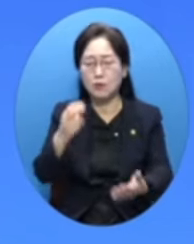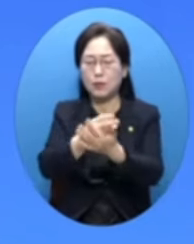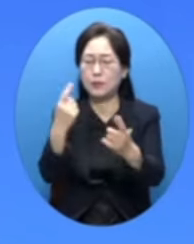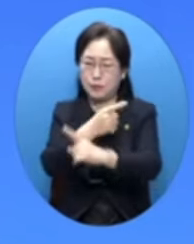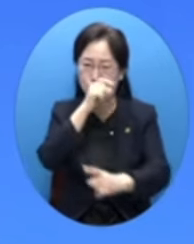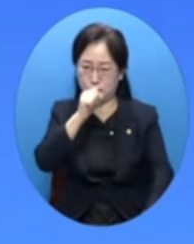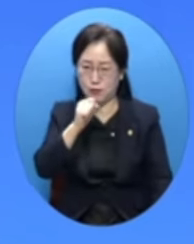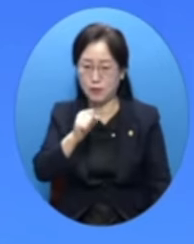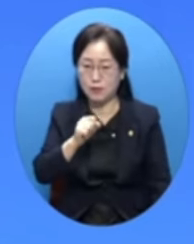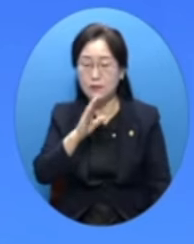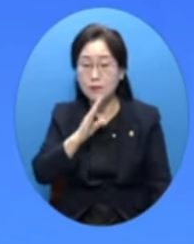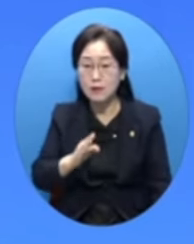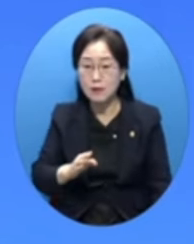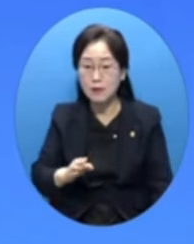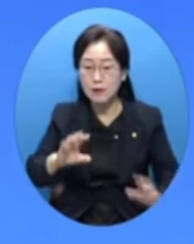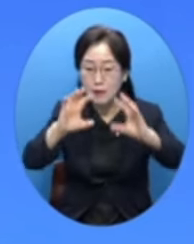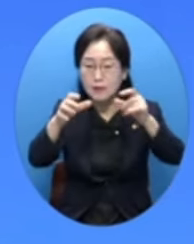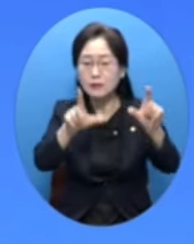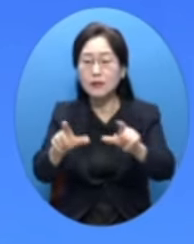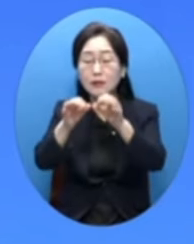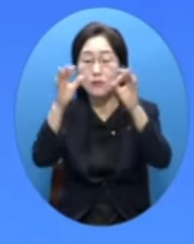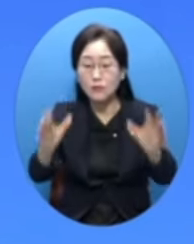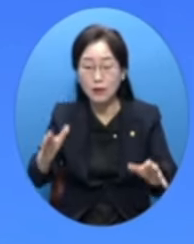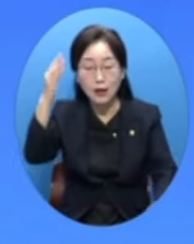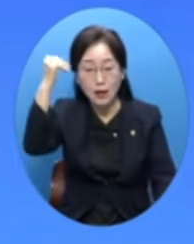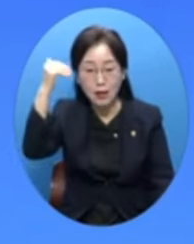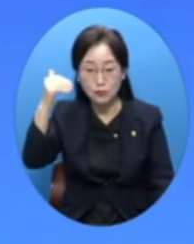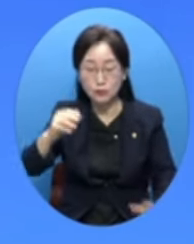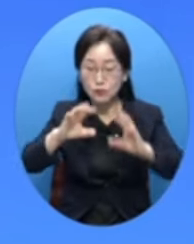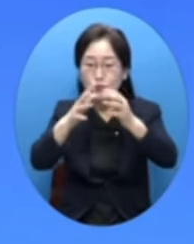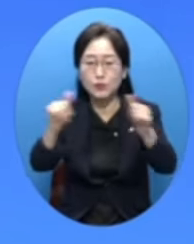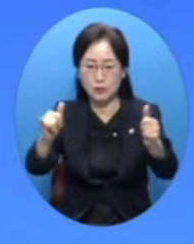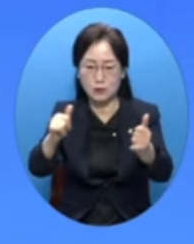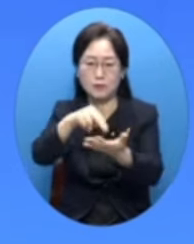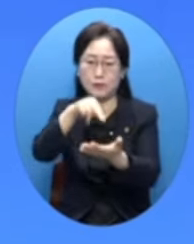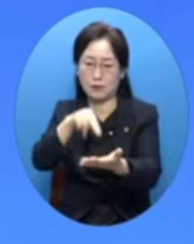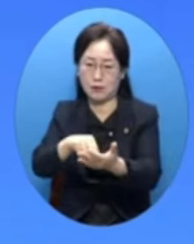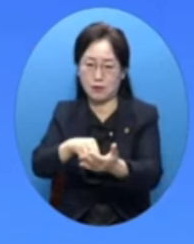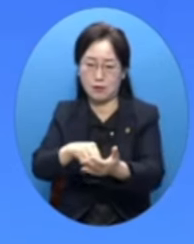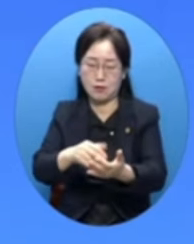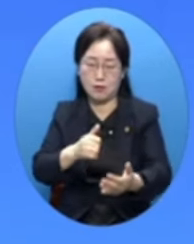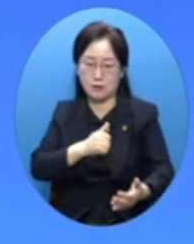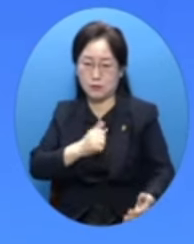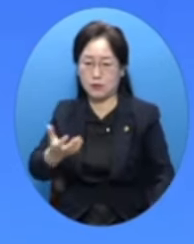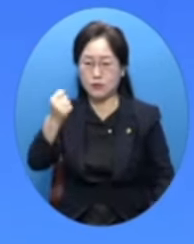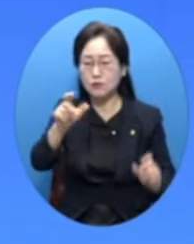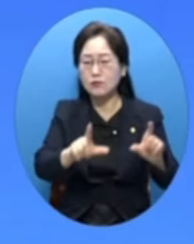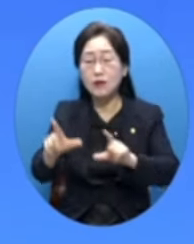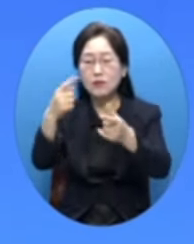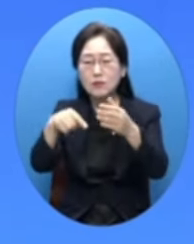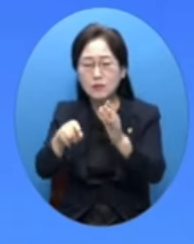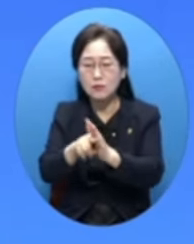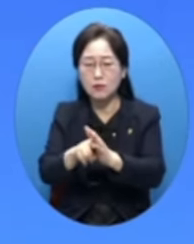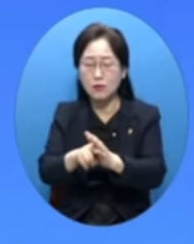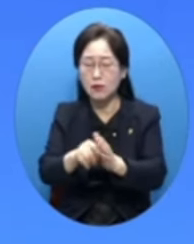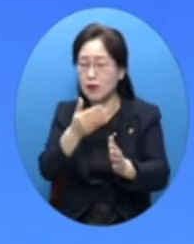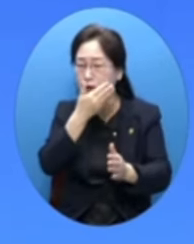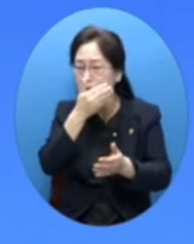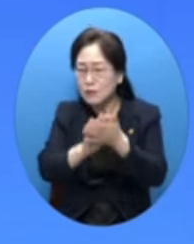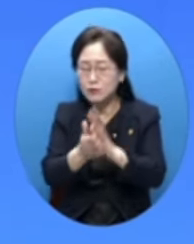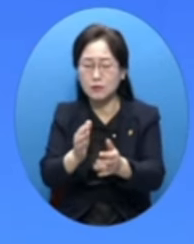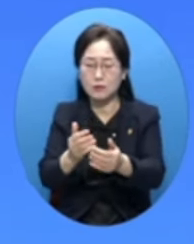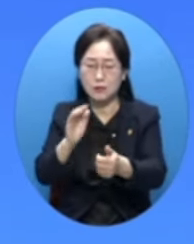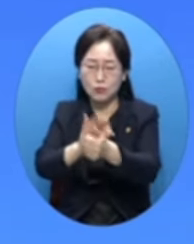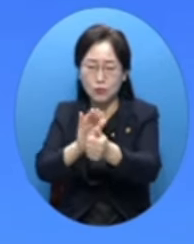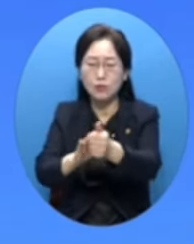정말 이 땅에 살아가는 동안 대한민국 국민으로서 자부심을 갖고 살아갈 수 있도록 모든 것을 아낌없이 우리가 그들에게 베풀어야